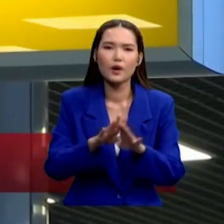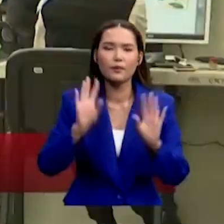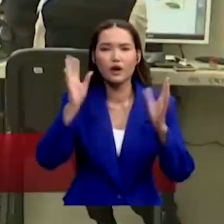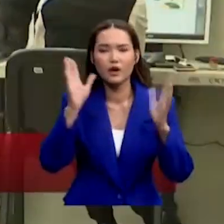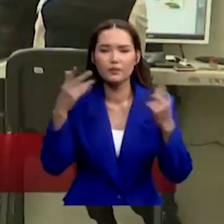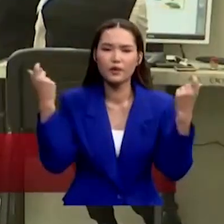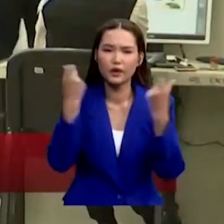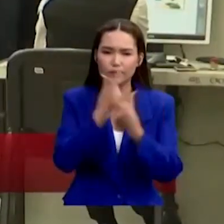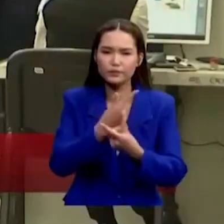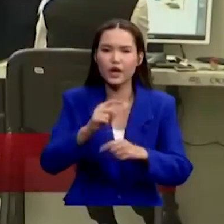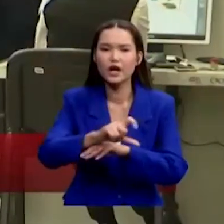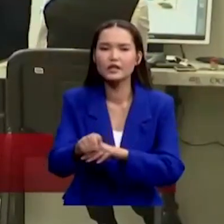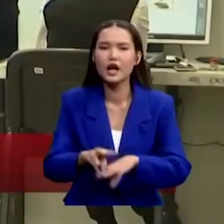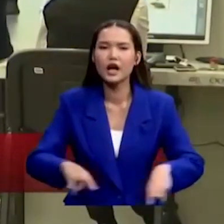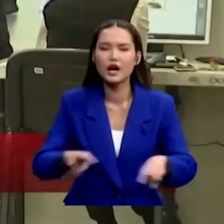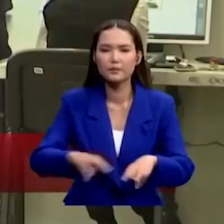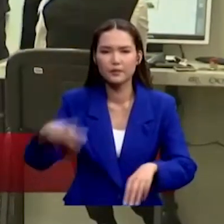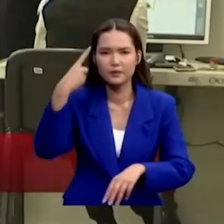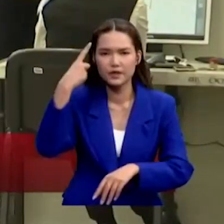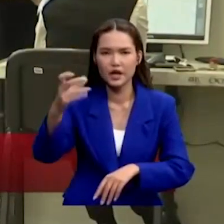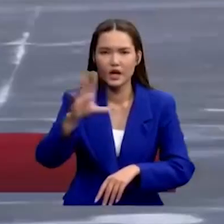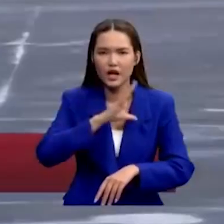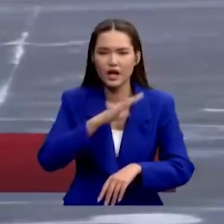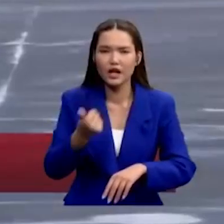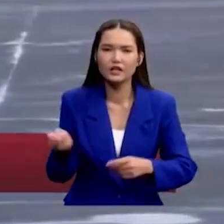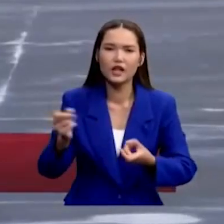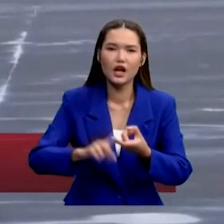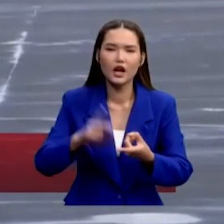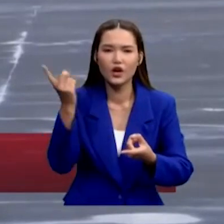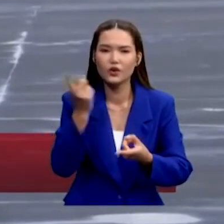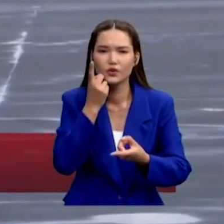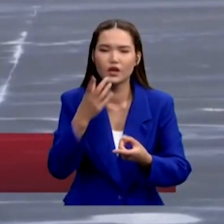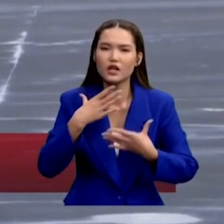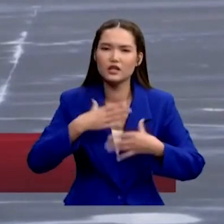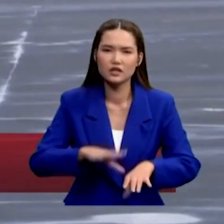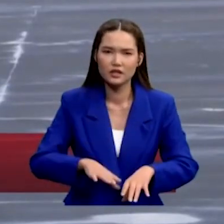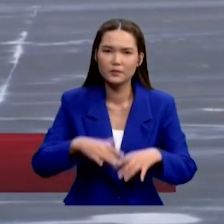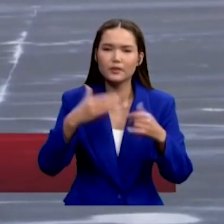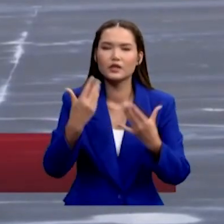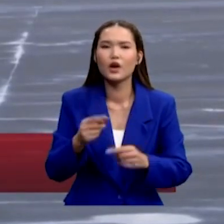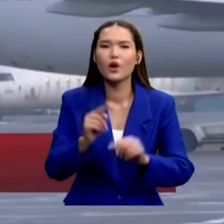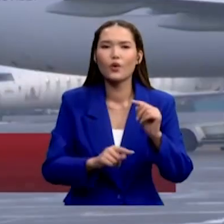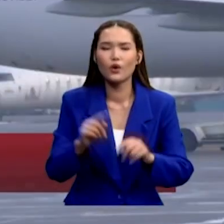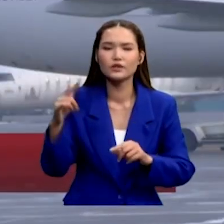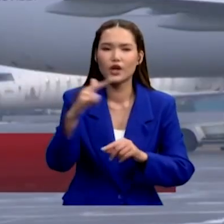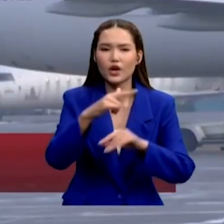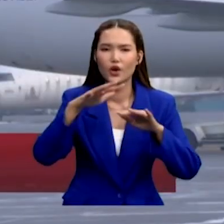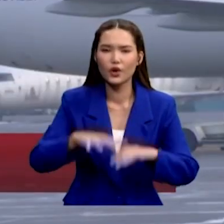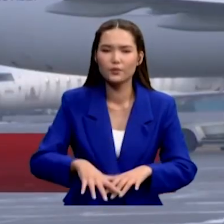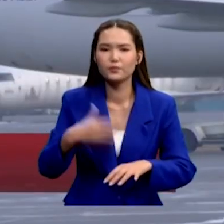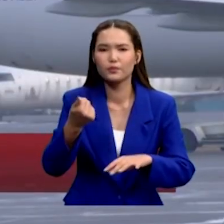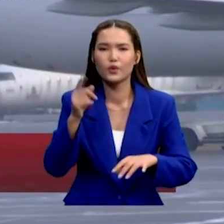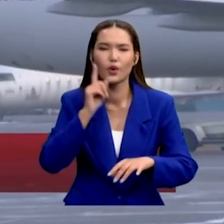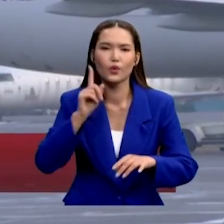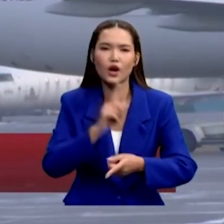үшін бізде сыртқы істер министрлігіне хабарластық. Алайда байланысу мүмкін болмады. Ал отандық әуе компаниялары ұшу бағыттарын